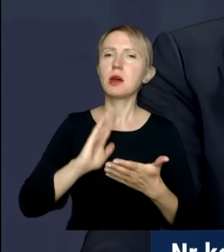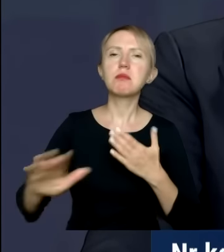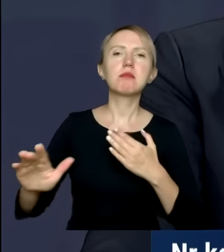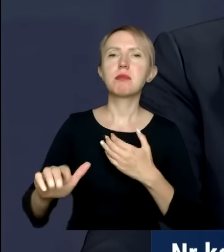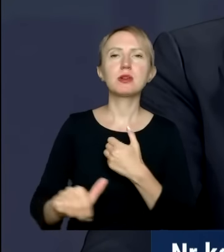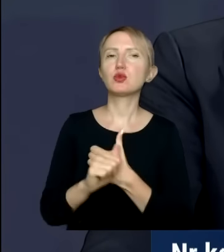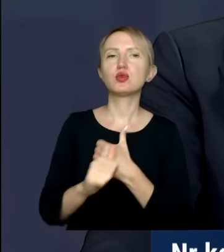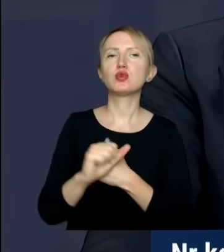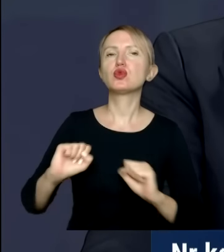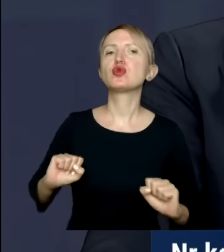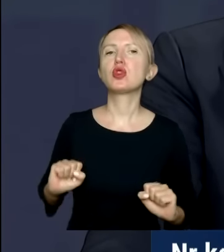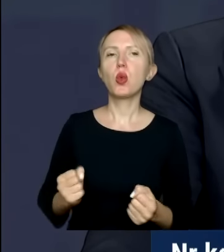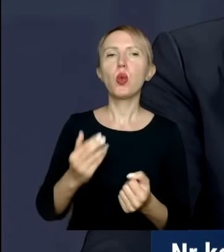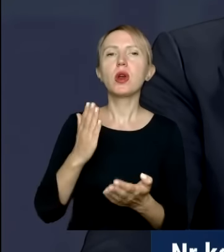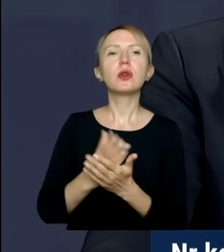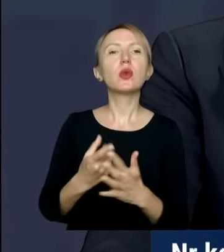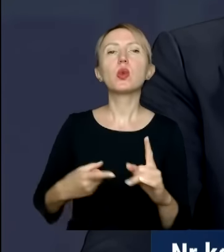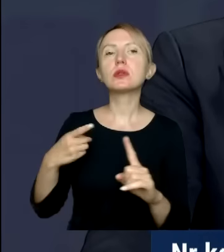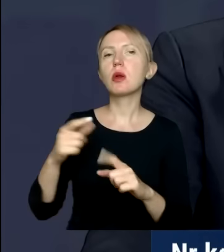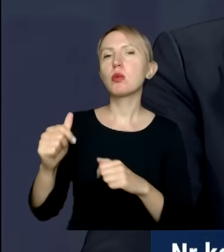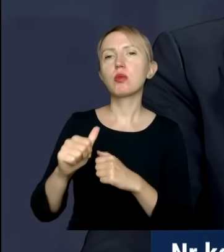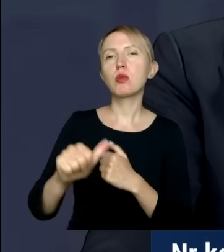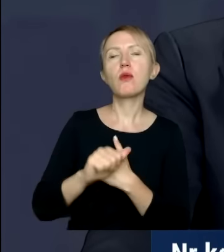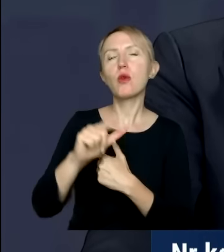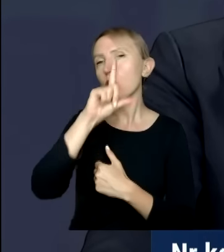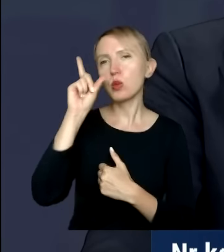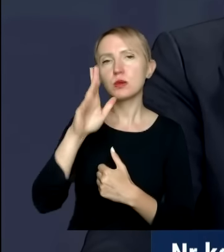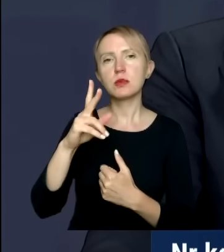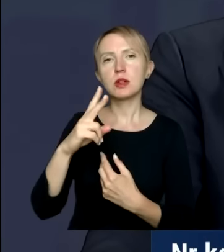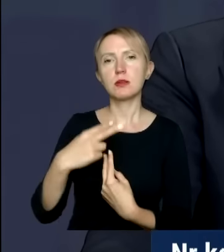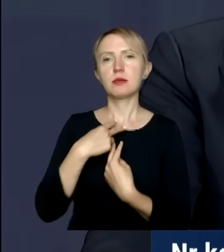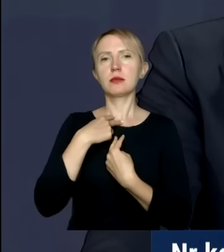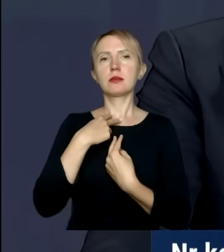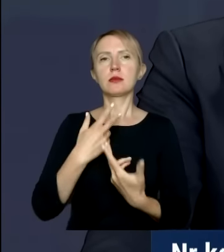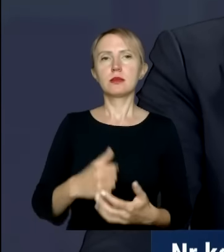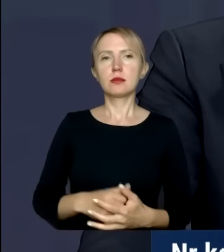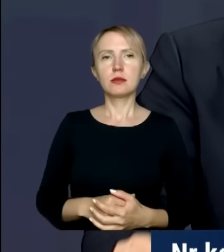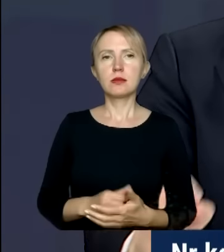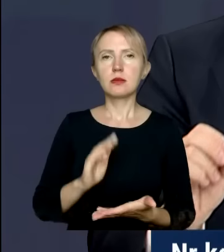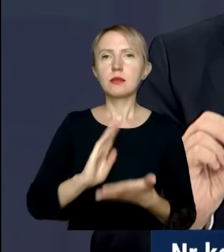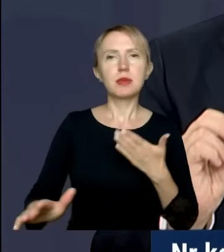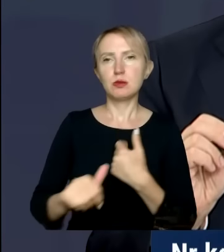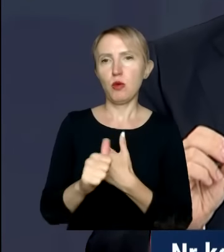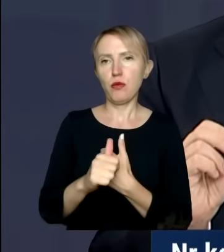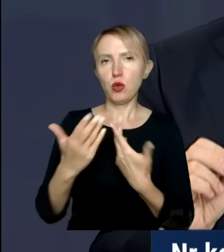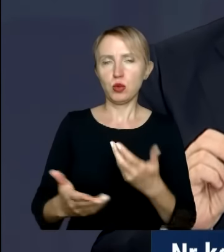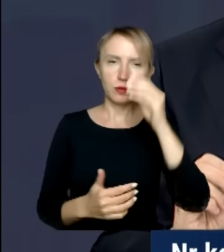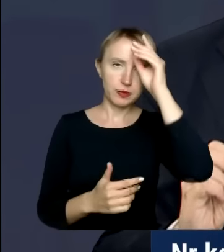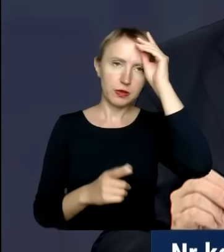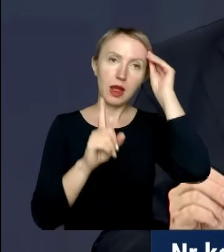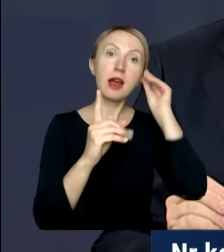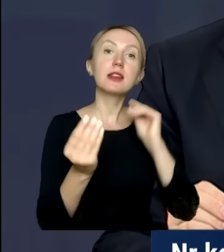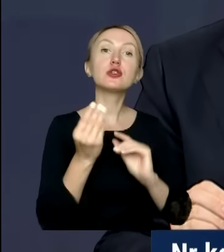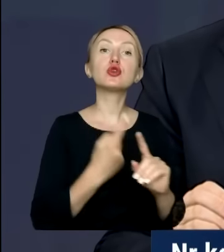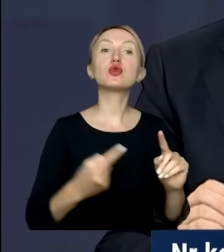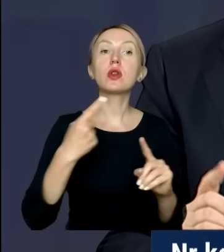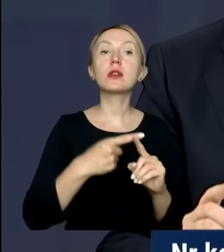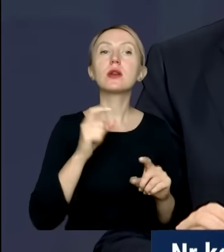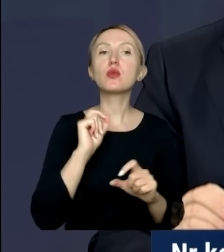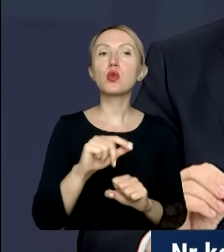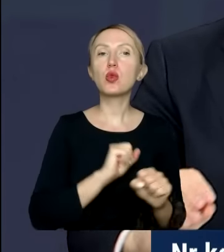które mają tylko i wyłącznie spowodować że ludzie będą dociśnięciu bez bez konkretnych powodów ale podkreślamy że w tej sprawie mamy do